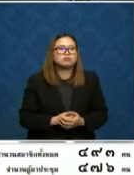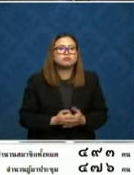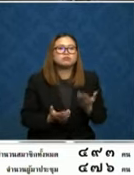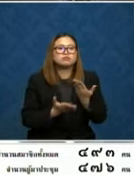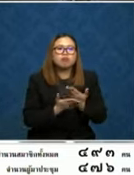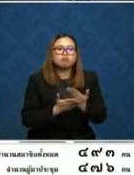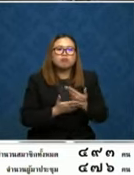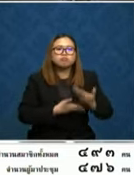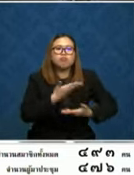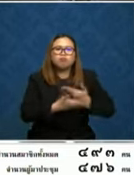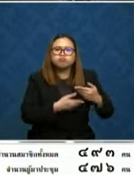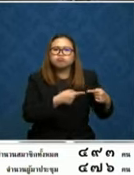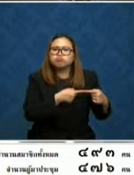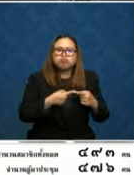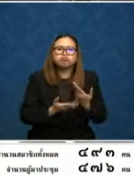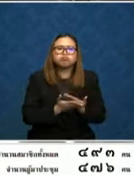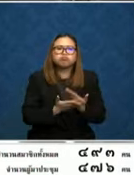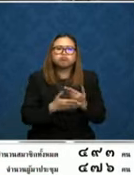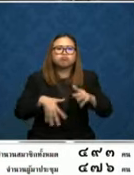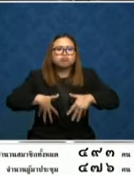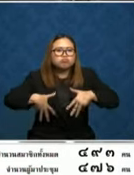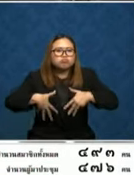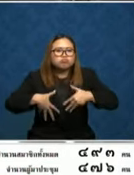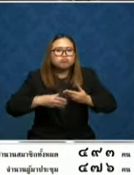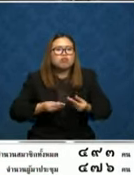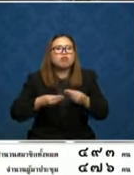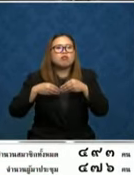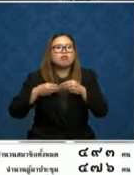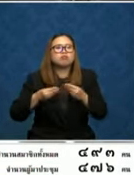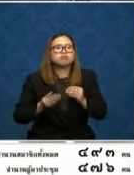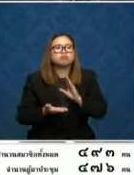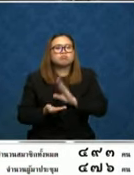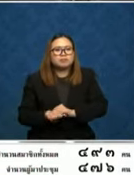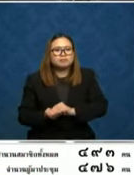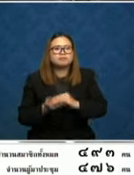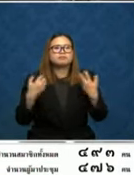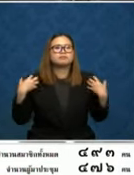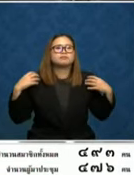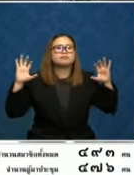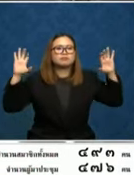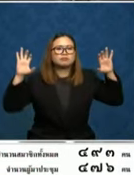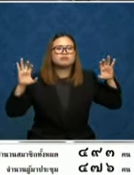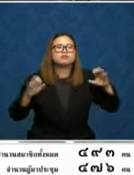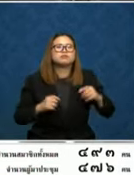ได้หรือว่าเป็นทรัพย์สินของแผ่นดินต่อไปนะครับซึ่งบทบาทนี้ก็